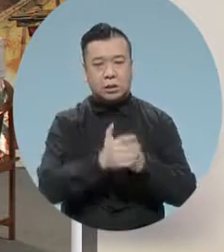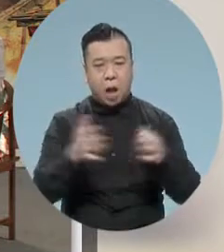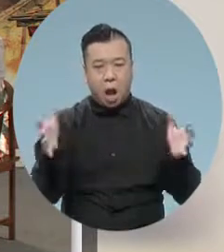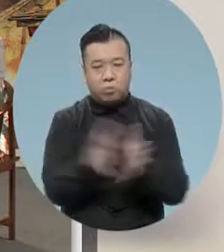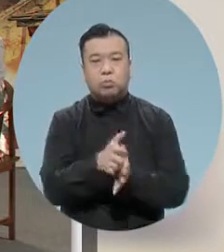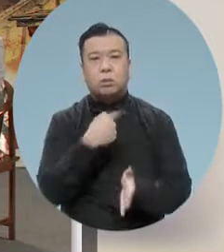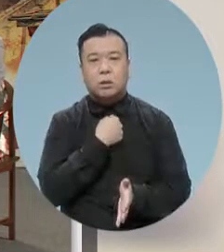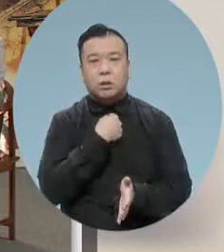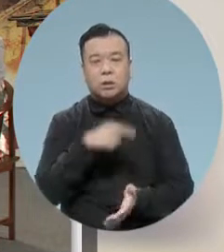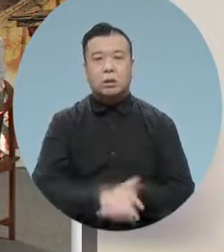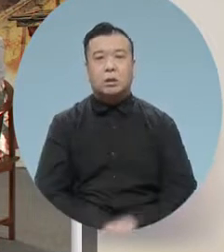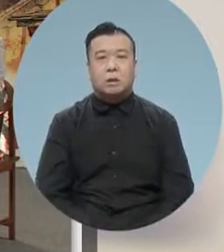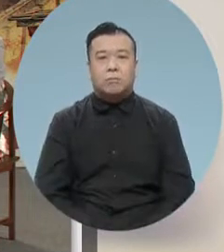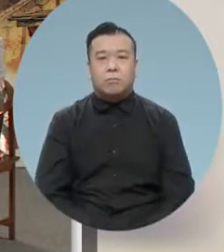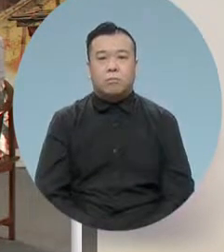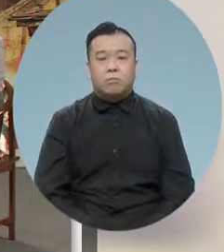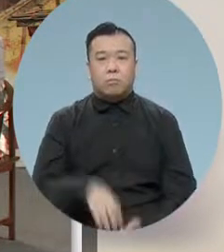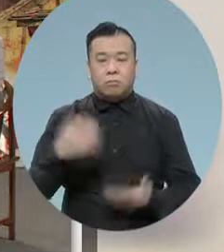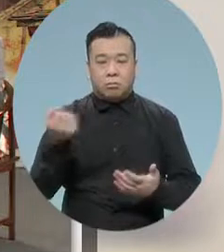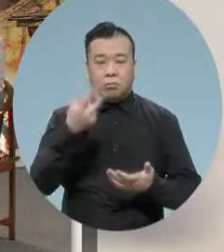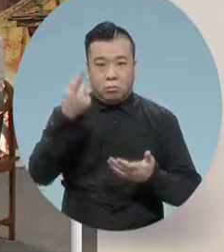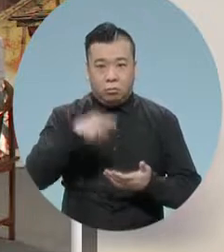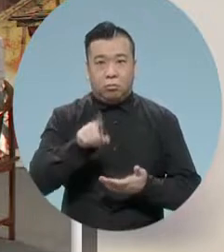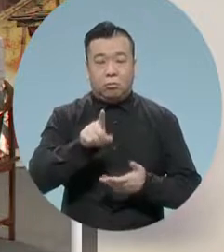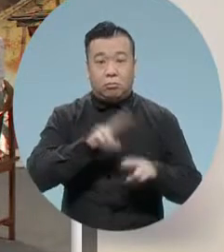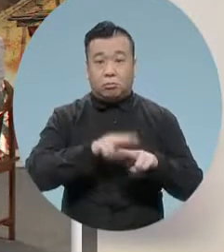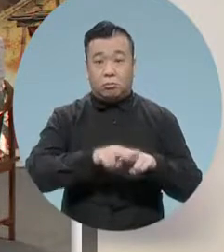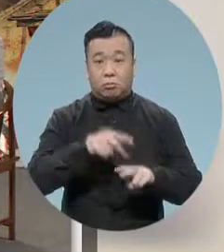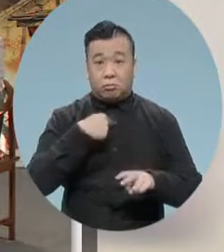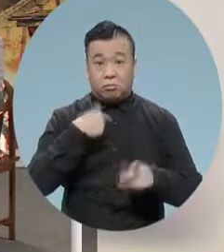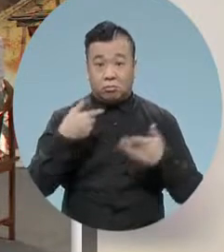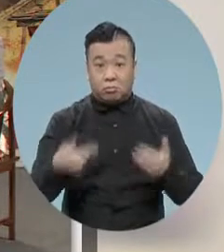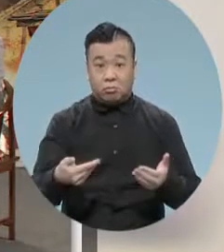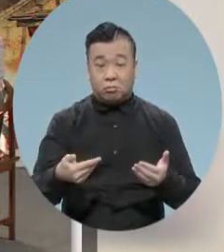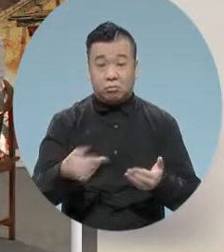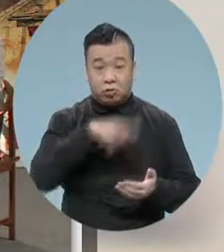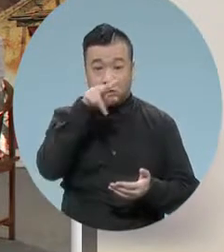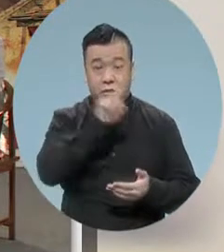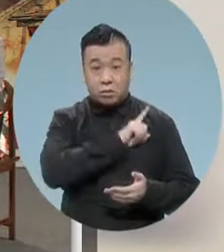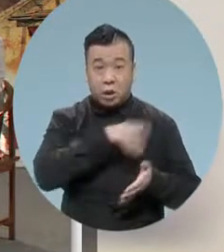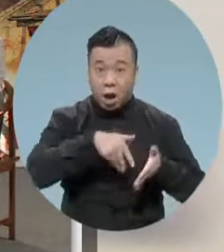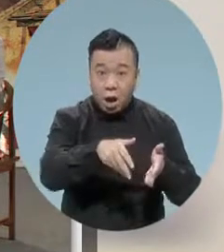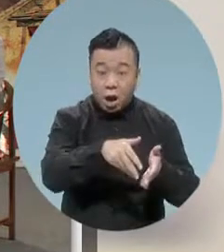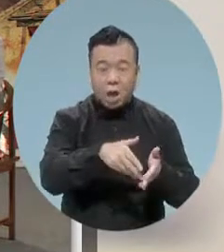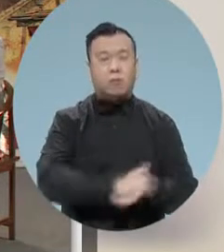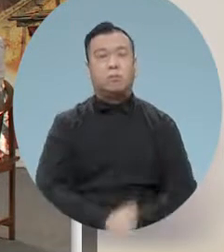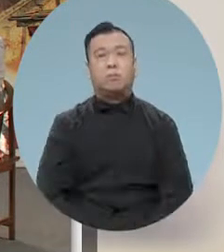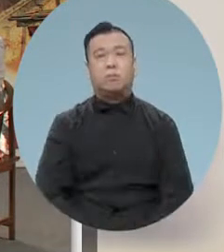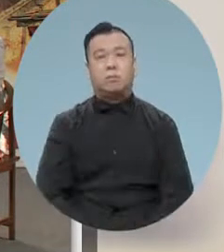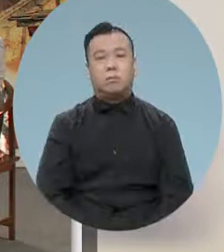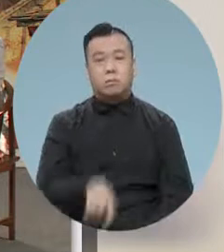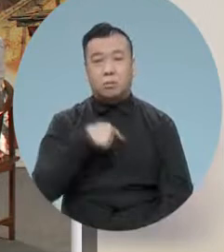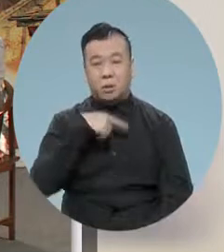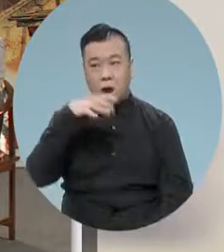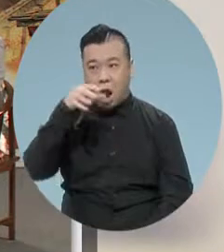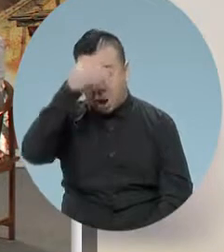合這些之後，究竟中國是純粹走自己的道路啊，完全